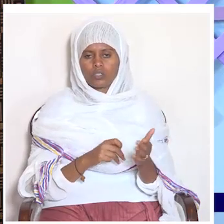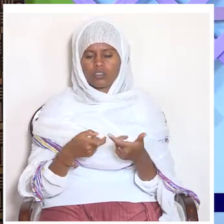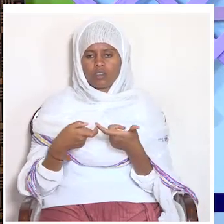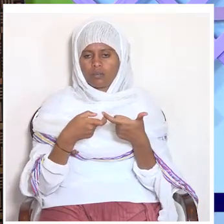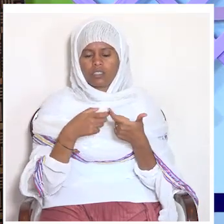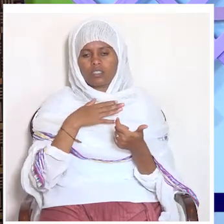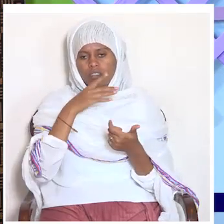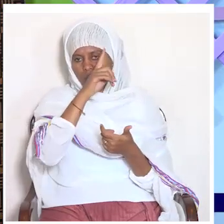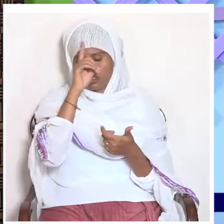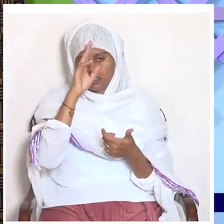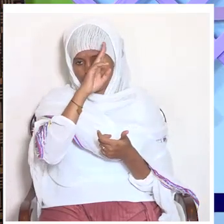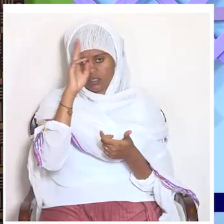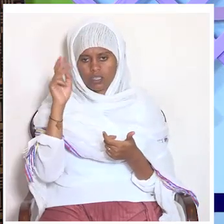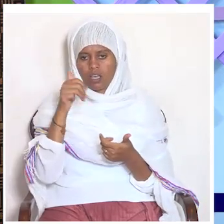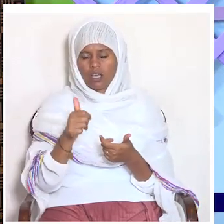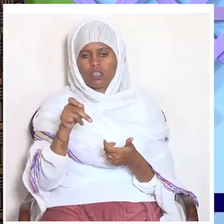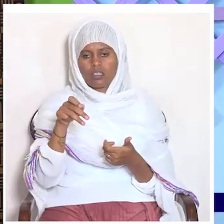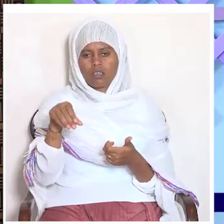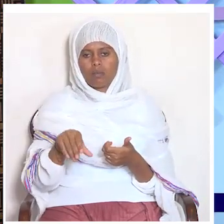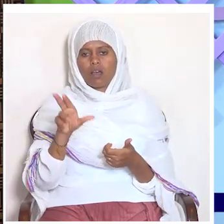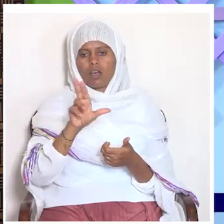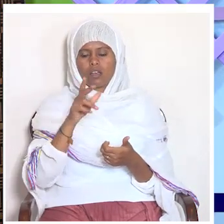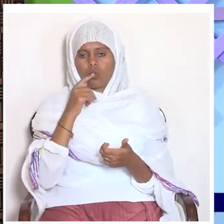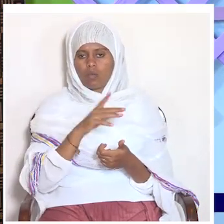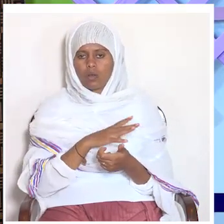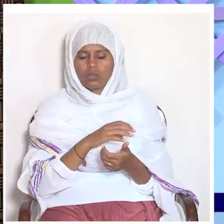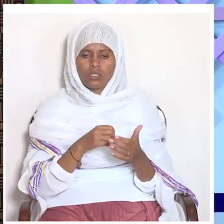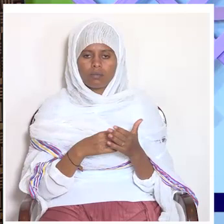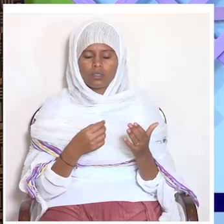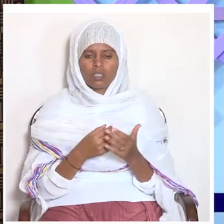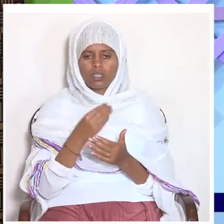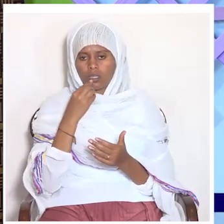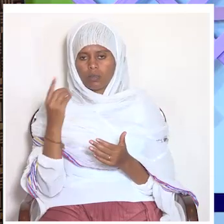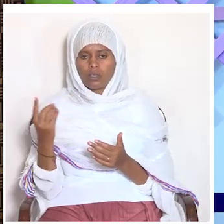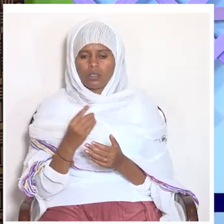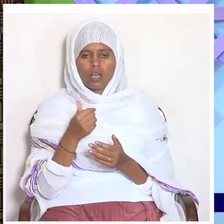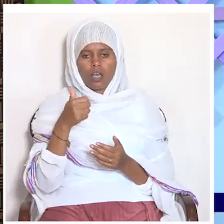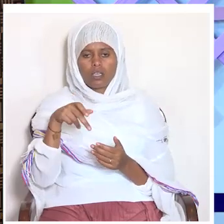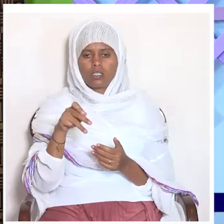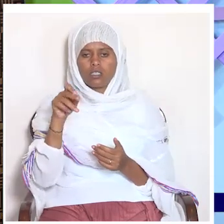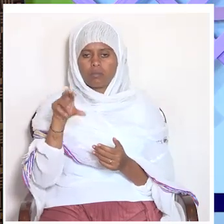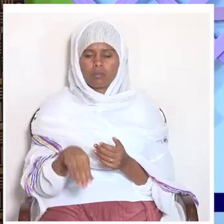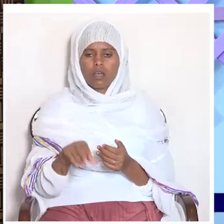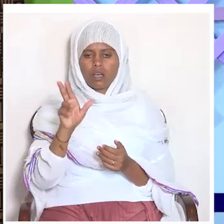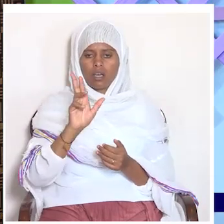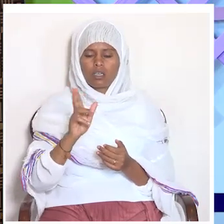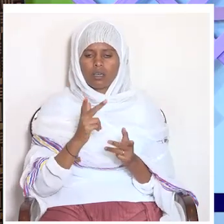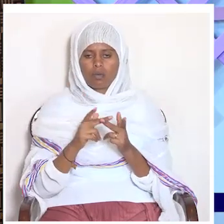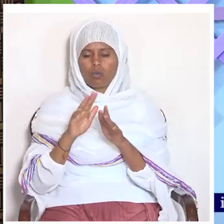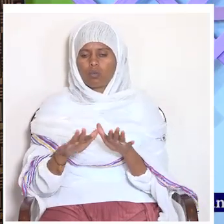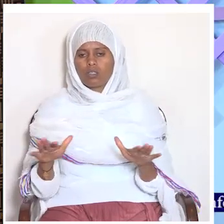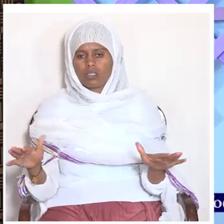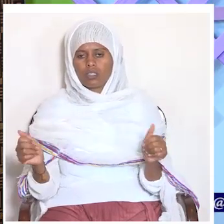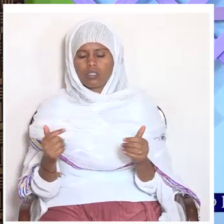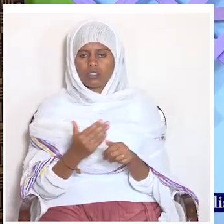ዳዊት ንስድራ ናይ ቅድስት ድንግል ኣድባር ኢሉ ጠቂስዎም ኣሎ። ስለምንታይ እንተተባሃለ ኣድባር ካብ